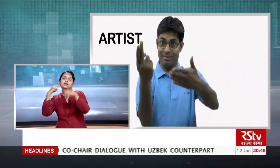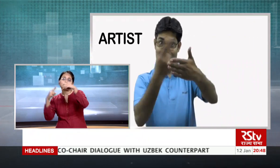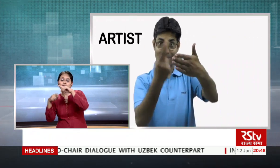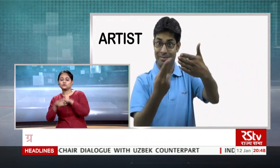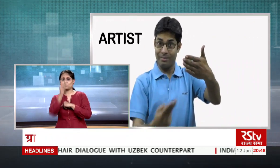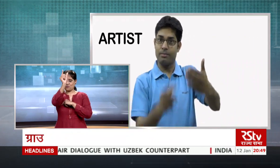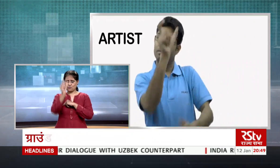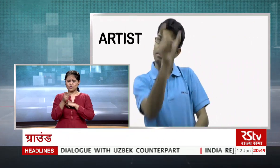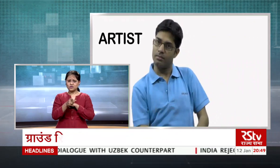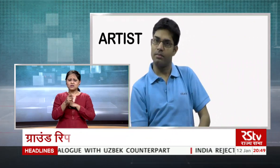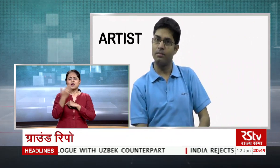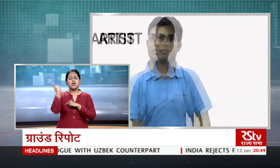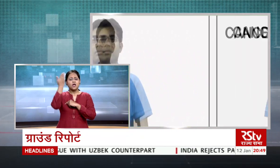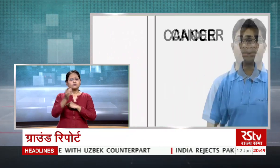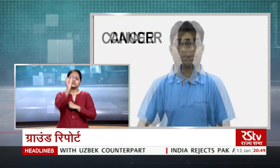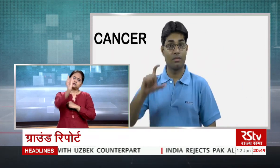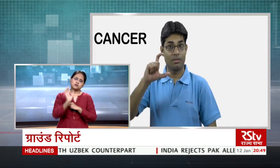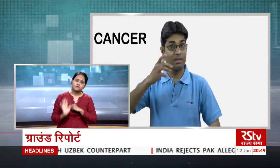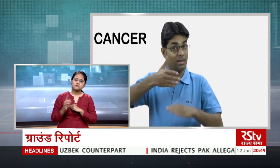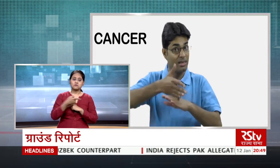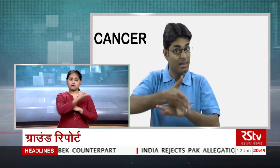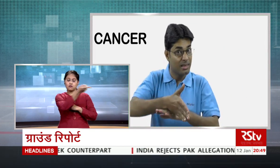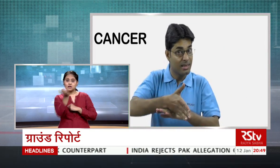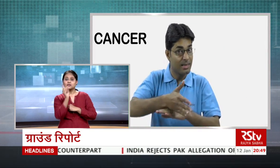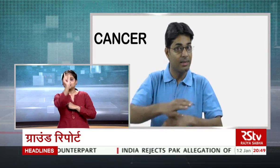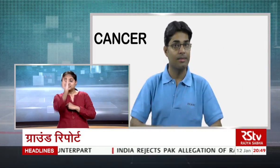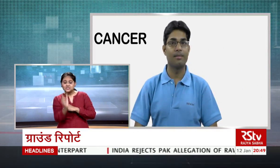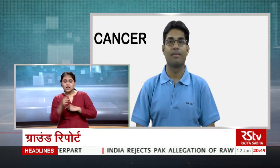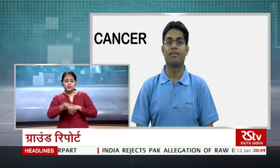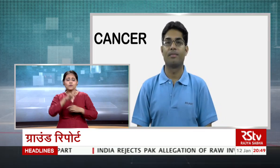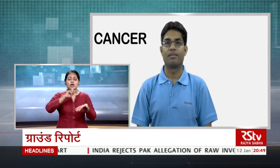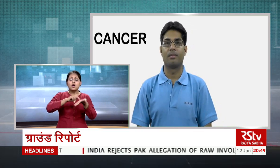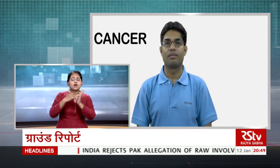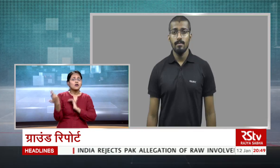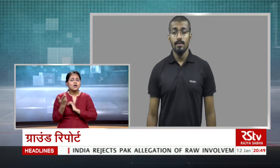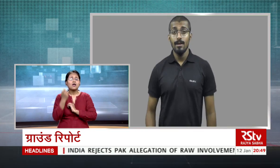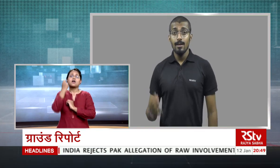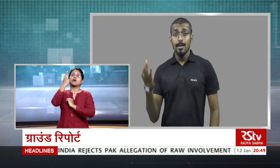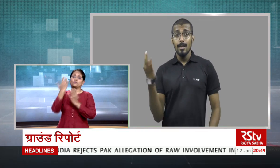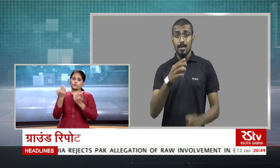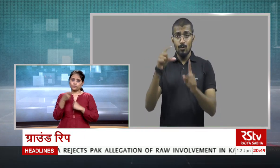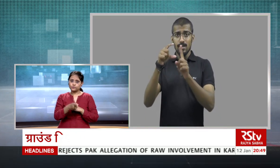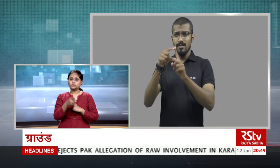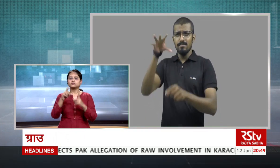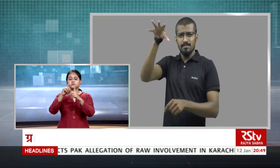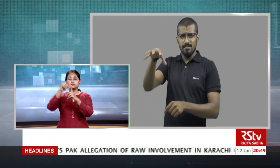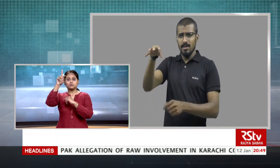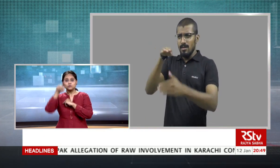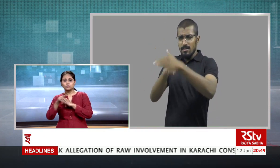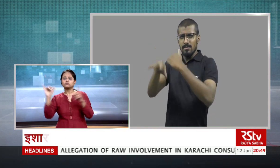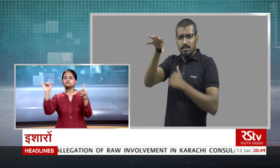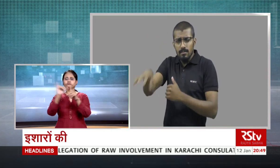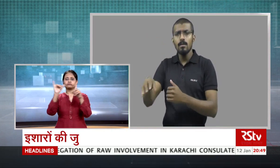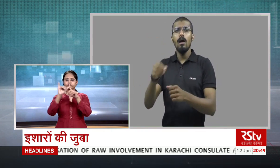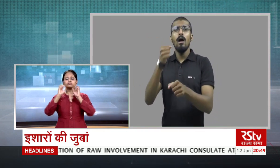अब तक इनके लिए सिर्फ शब्द थे, अब ये लोग इनका असल मतलब भी जान पाएंगे। इस शब्दकोश